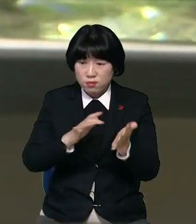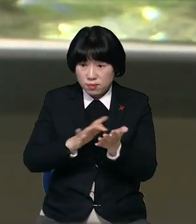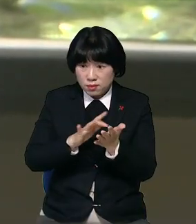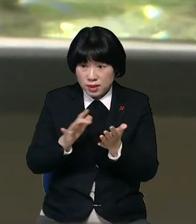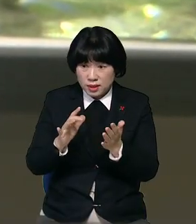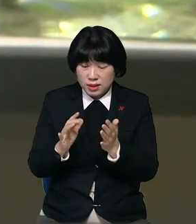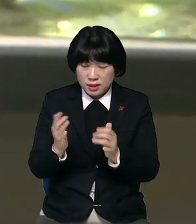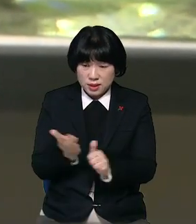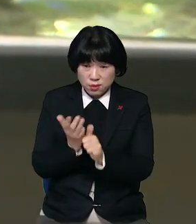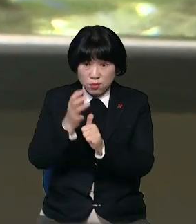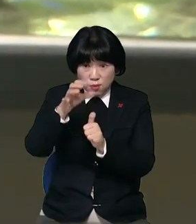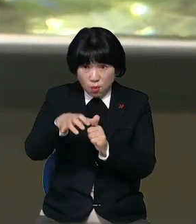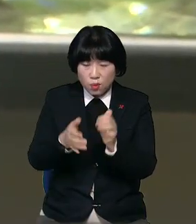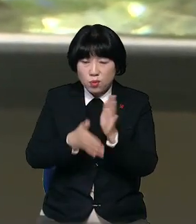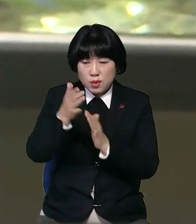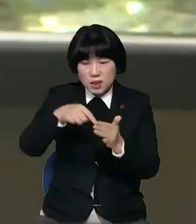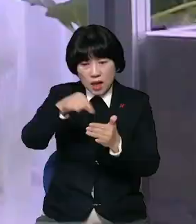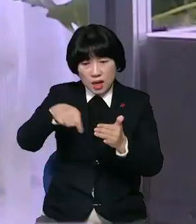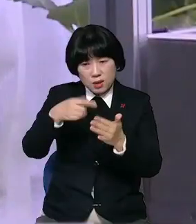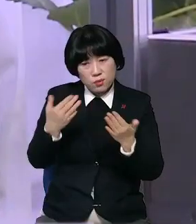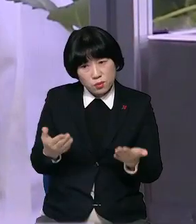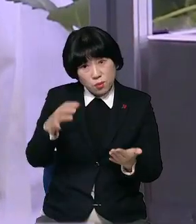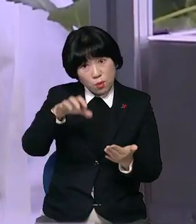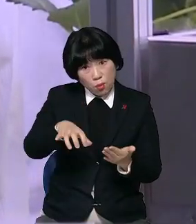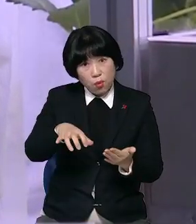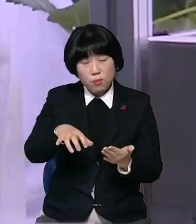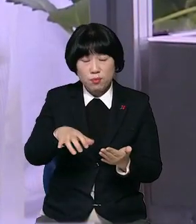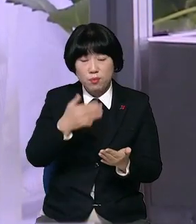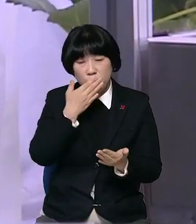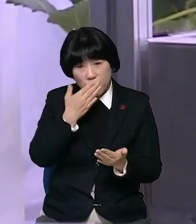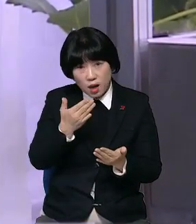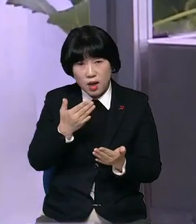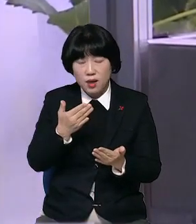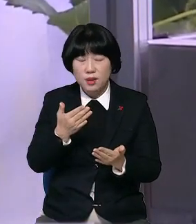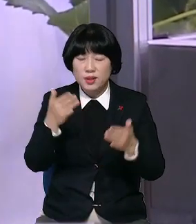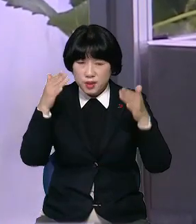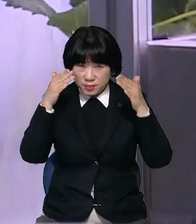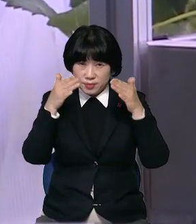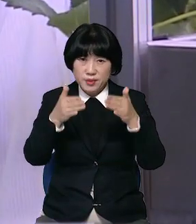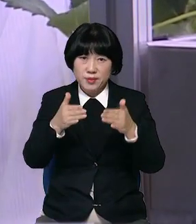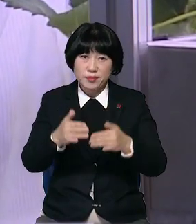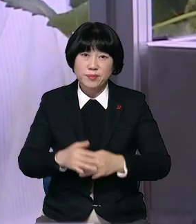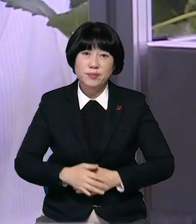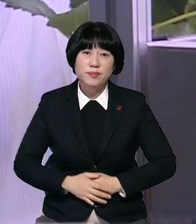속 힐링 공간으로 자리매김할 수 있을지 주목됩니다. KBC 조윤정입니다.